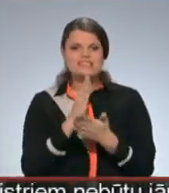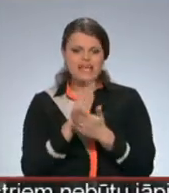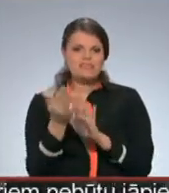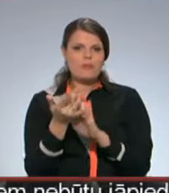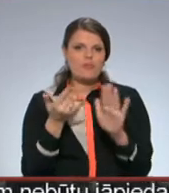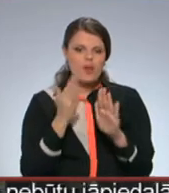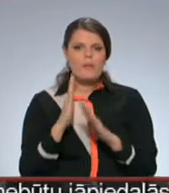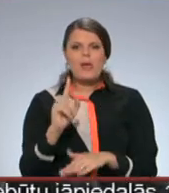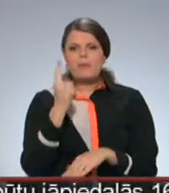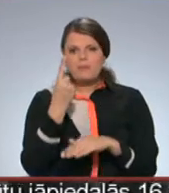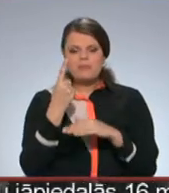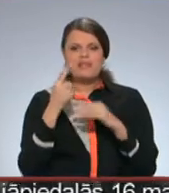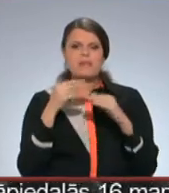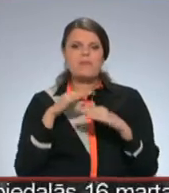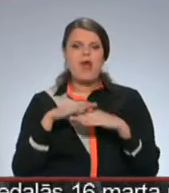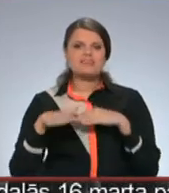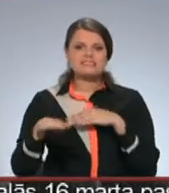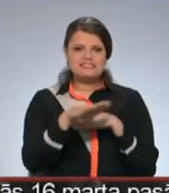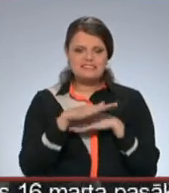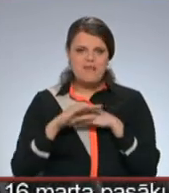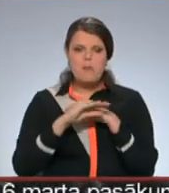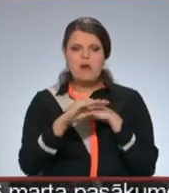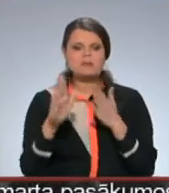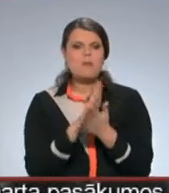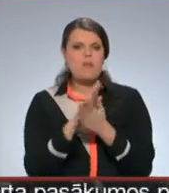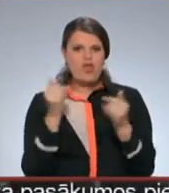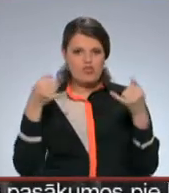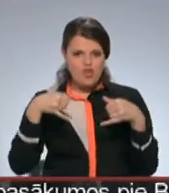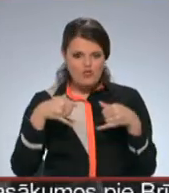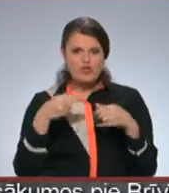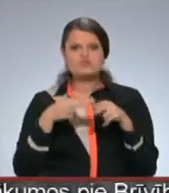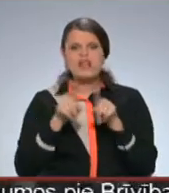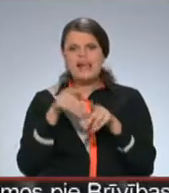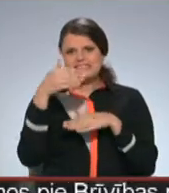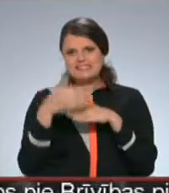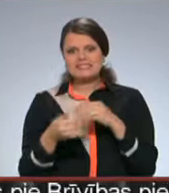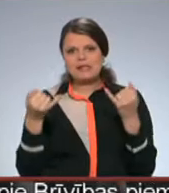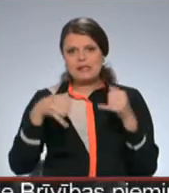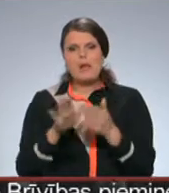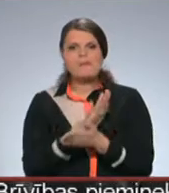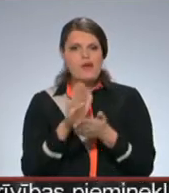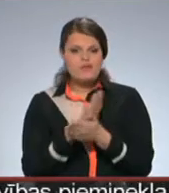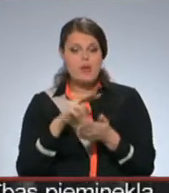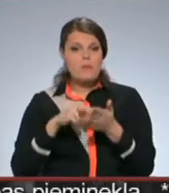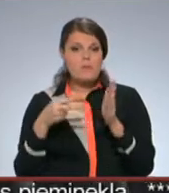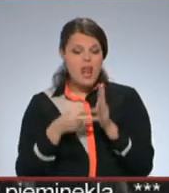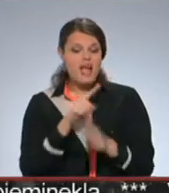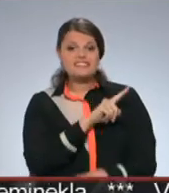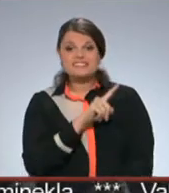līdz pirmā stāvu pārsaguma betonēšanai, pārsaguma un sienu betonēšanai. Plāns ir tāds, ka